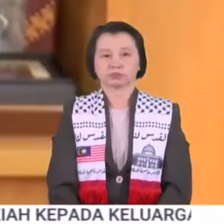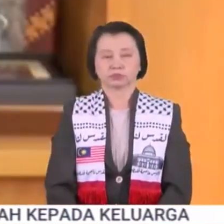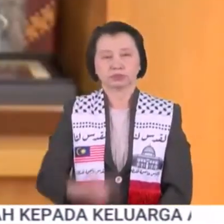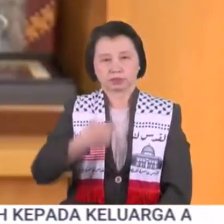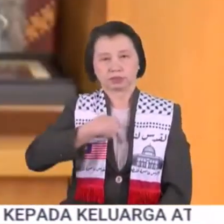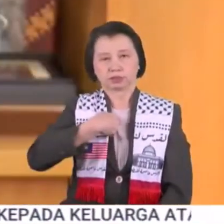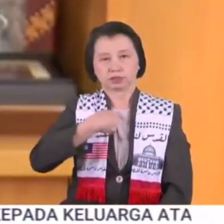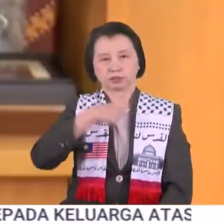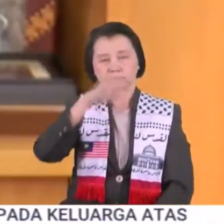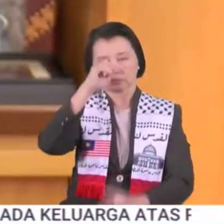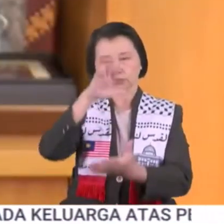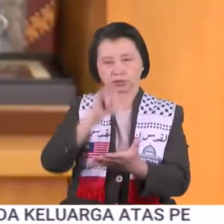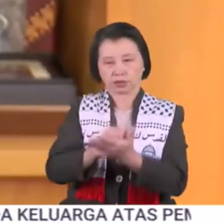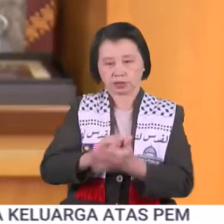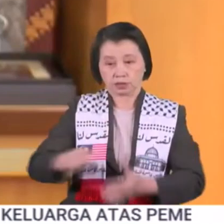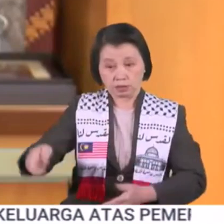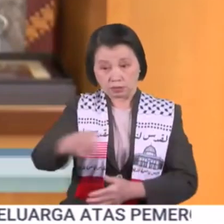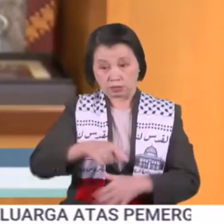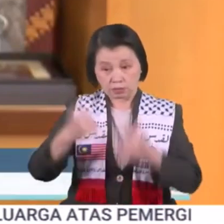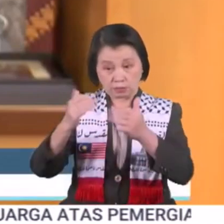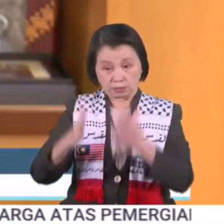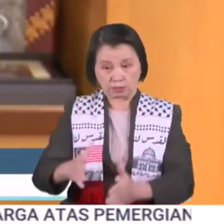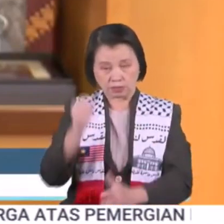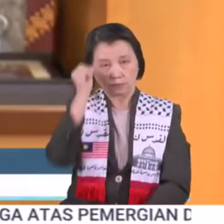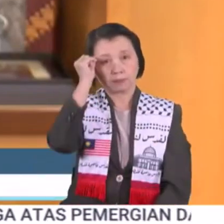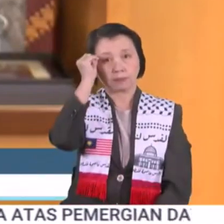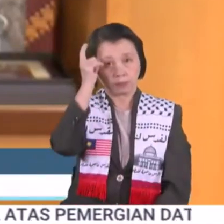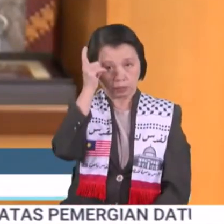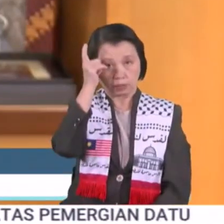Saya yakin mereka juga faham supaya